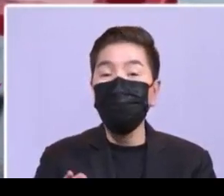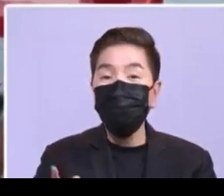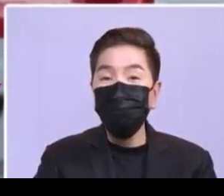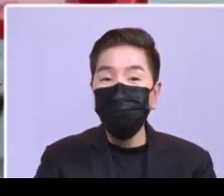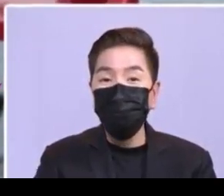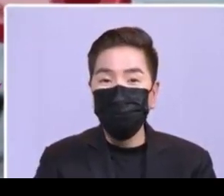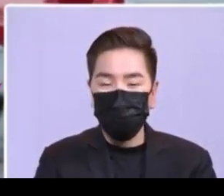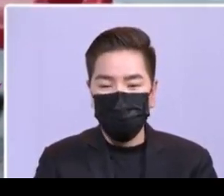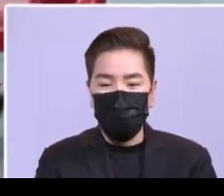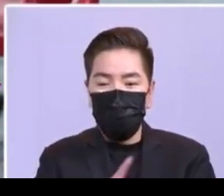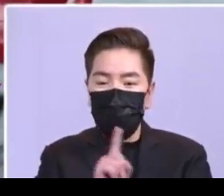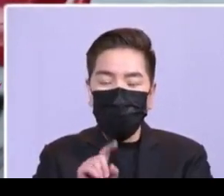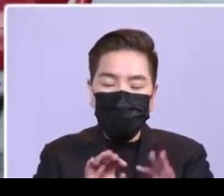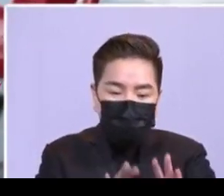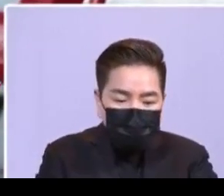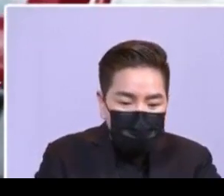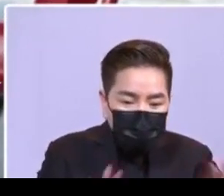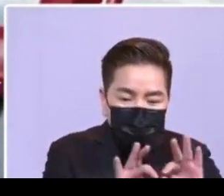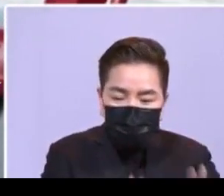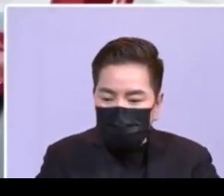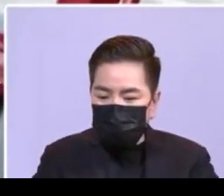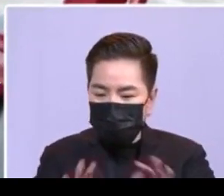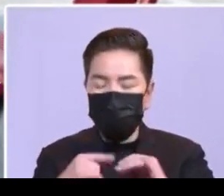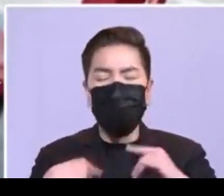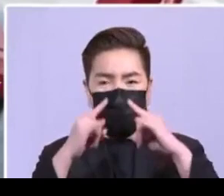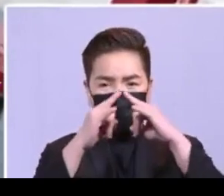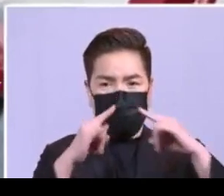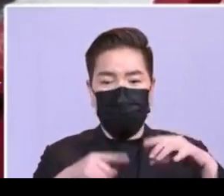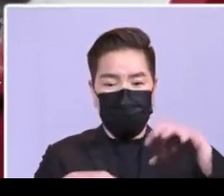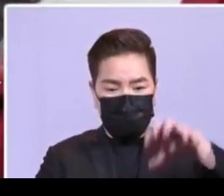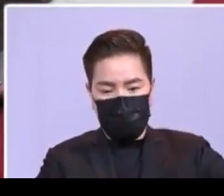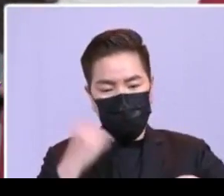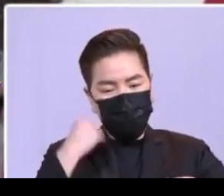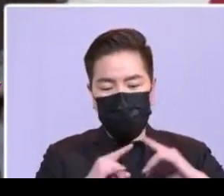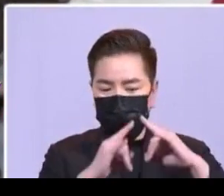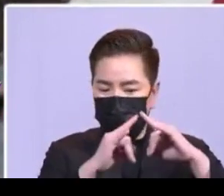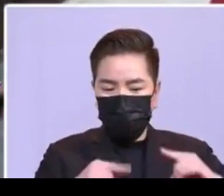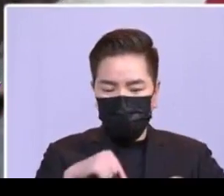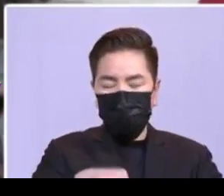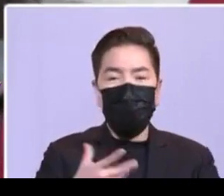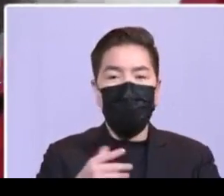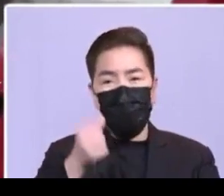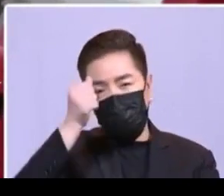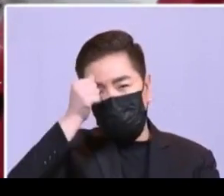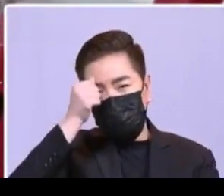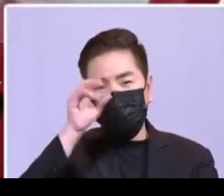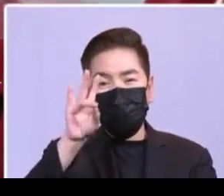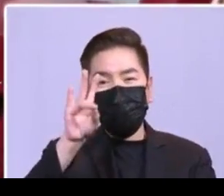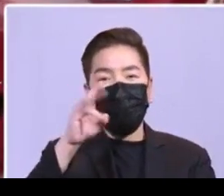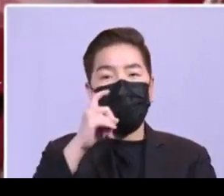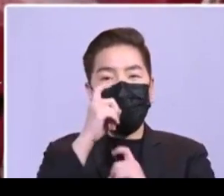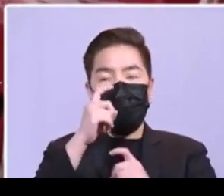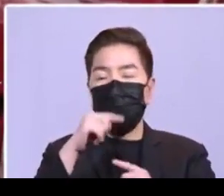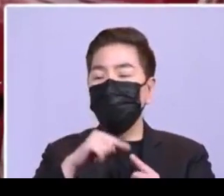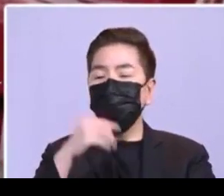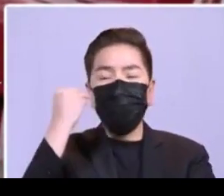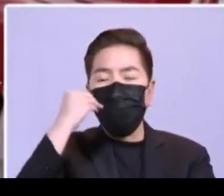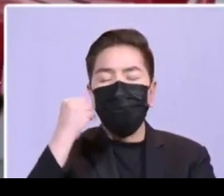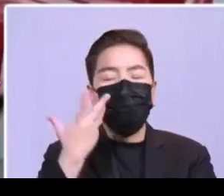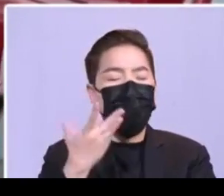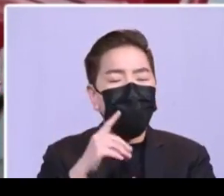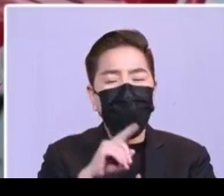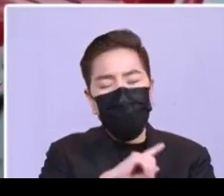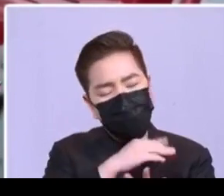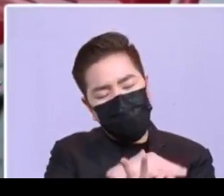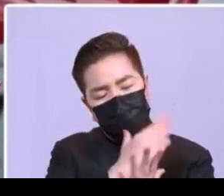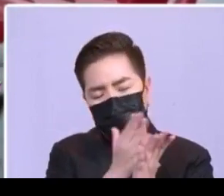ทุกหน้าเทศกาลนะคะเราก็จะตั้งเต็นท์บริการอย่างเงี้ยทุกในช่วงห่วง7วันอันตรายของทุกหน้าเทศกาลเนา